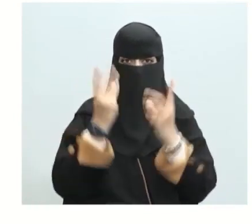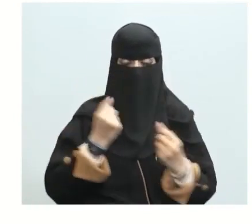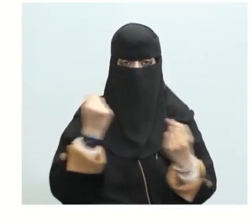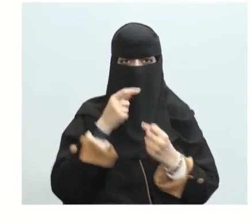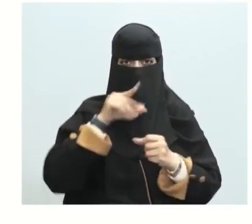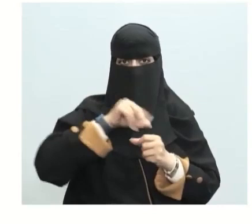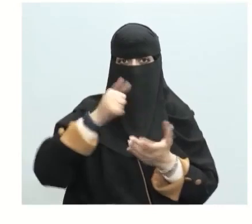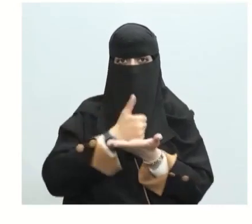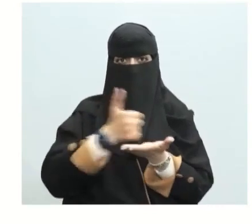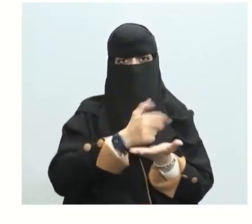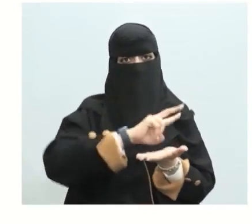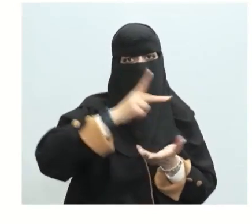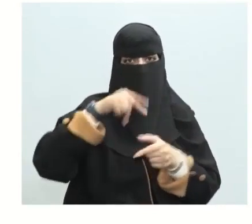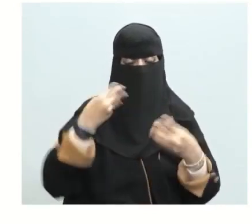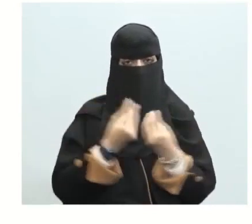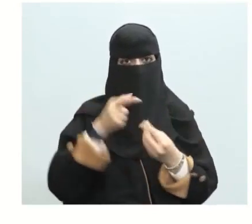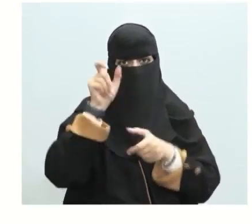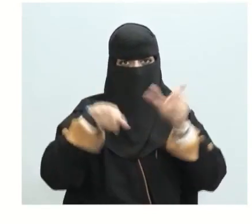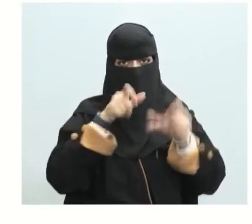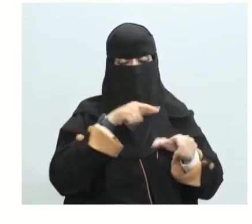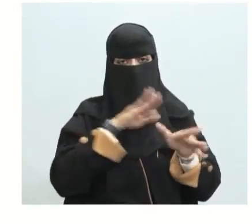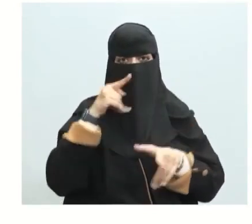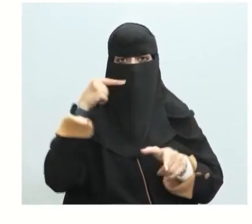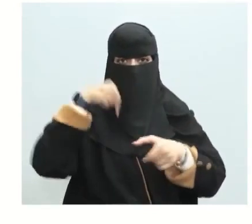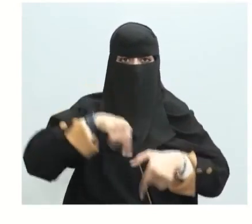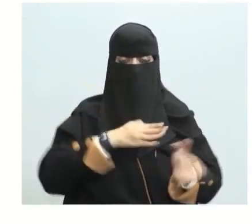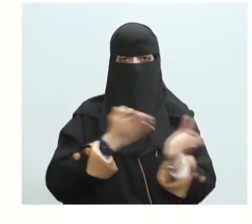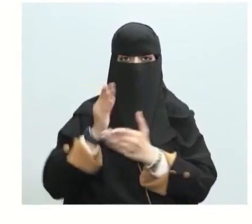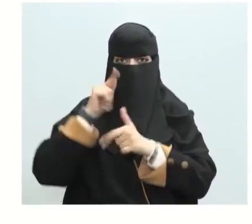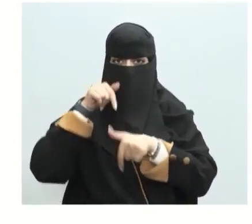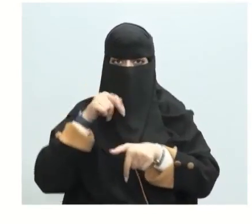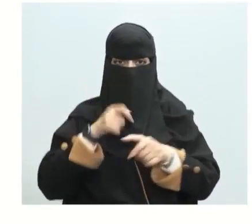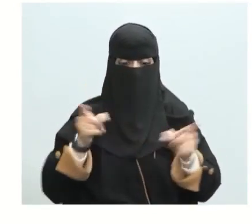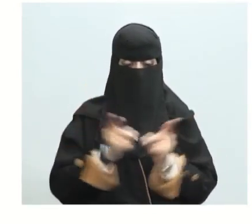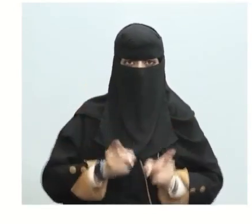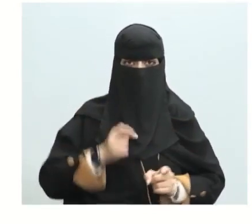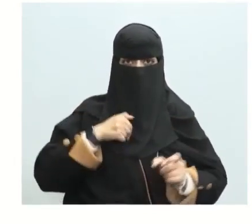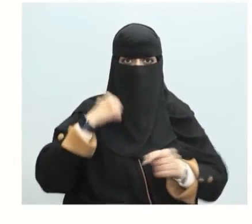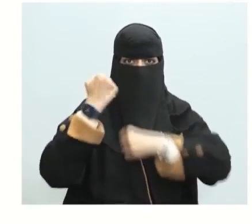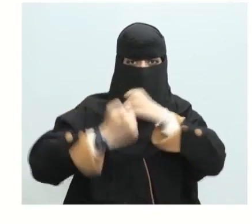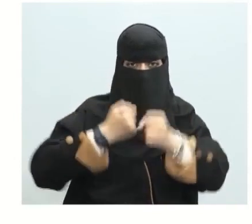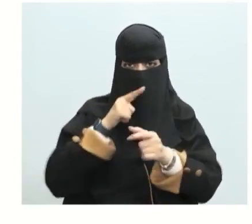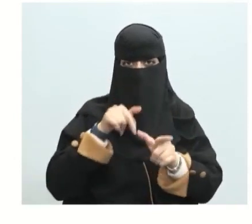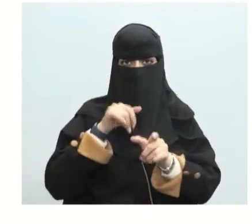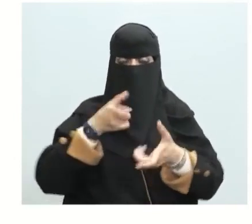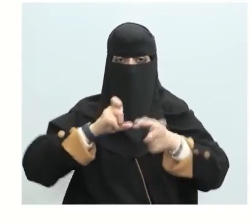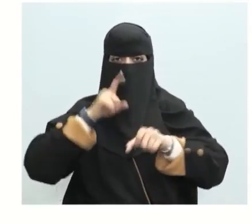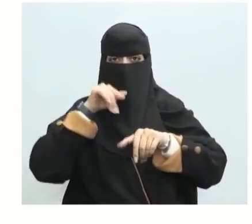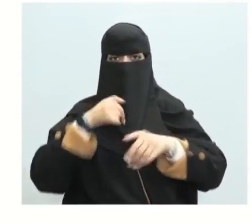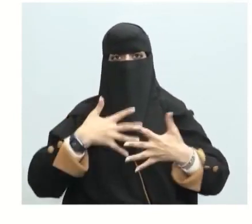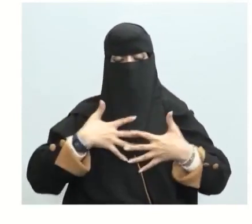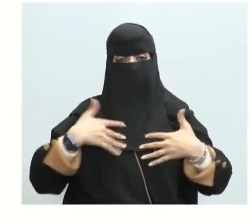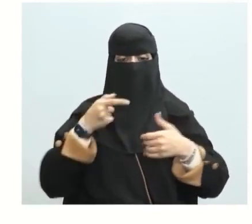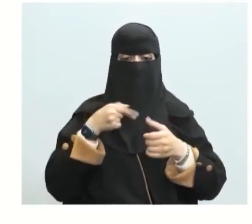لانماط متنوعه من المتدربين وها انا اقدم لكم خلاصه جهدي وتجاربي بكل محبه وسرور